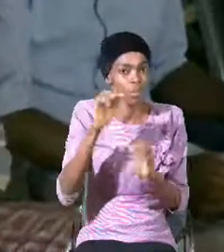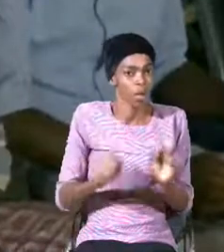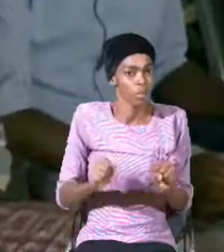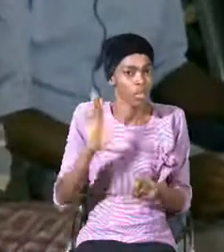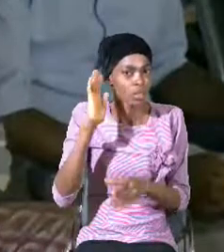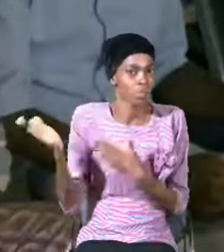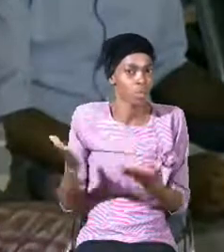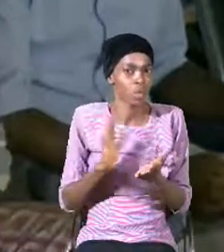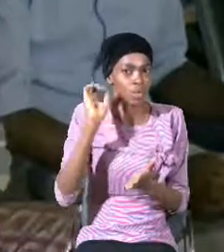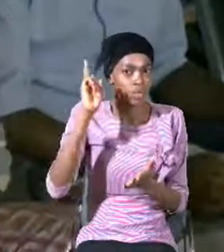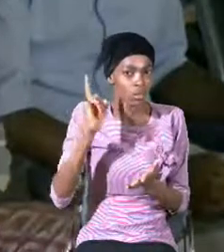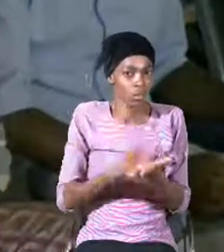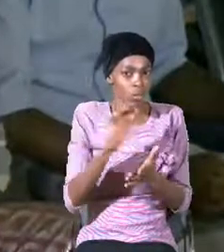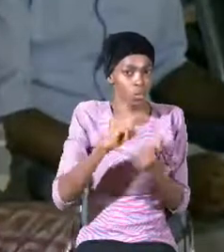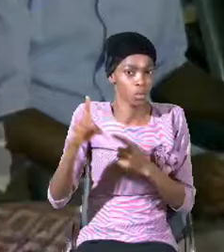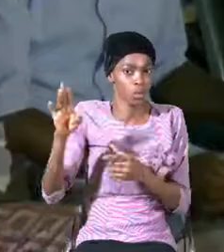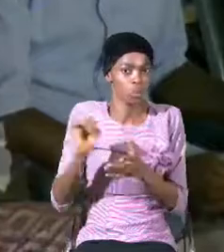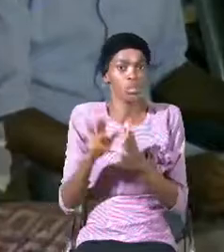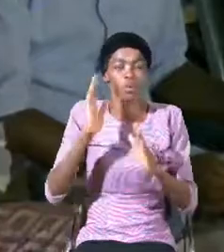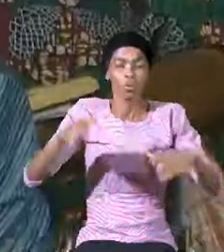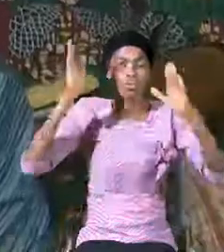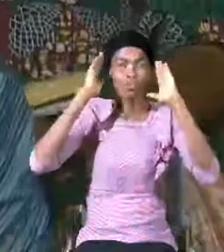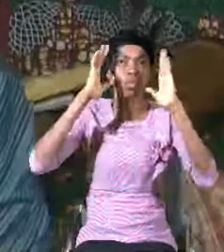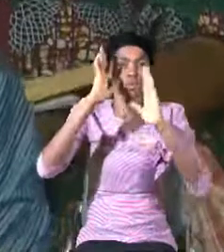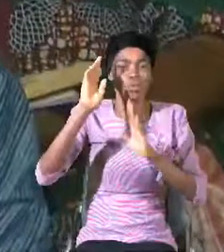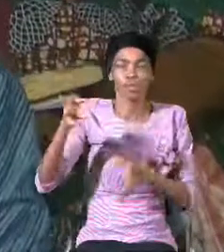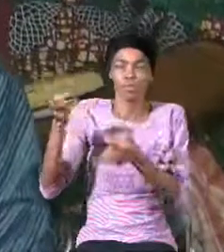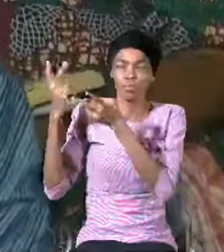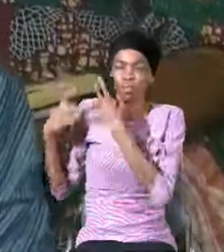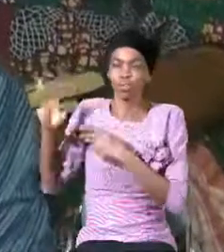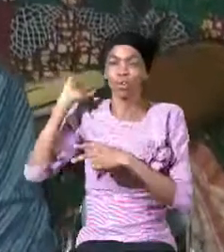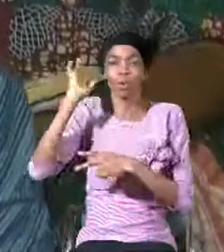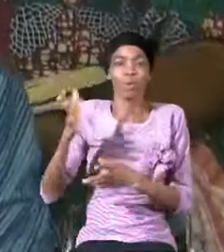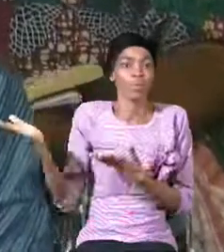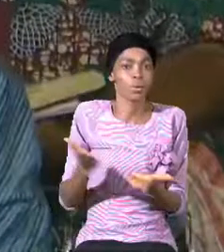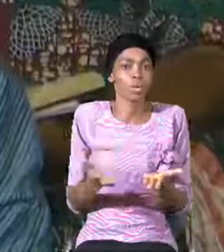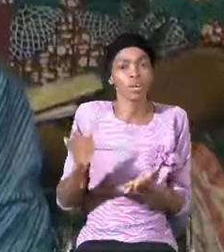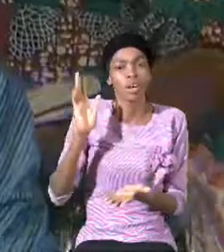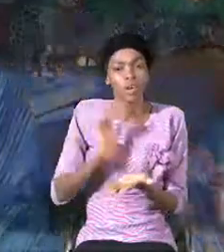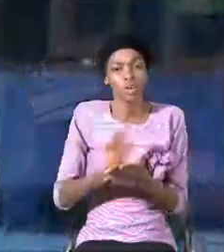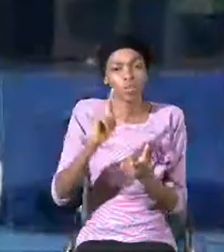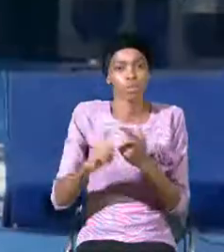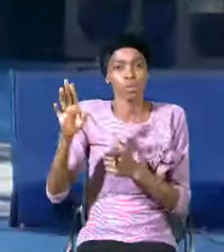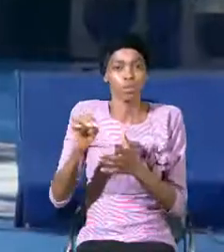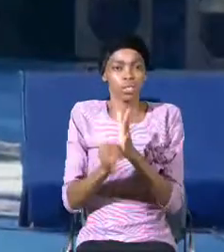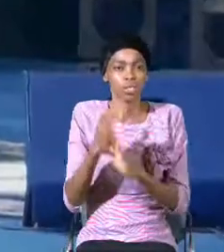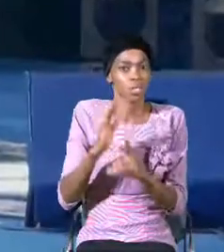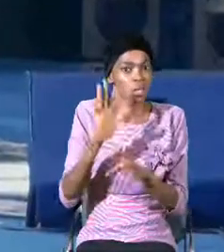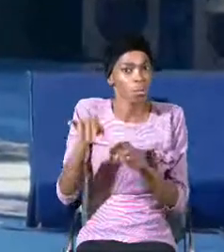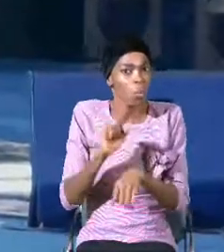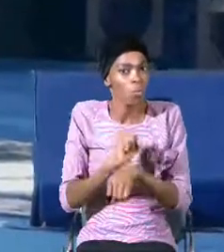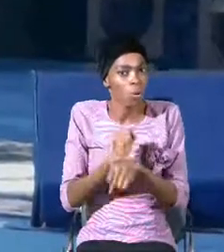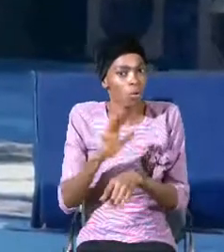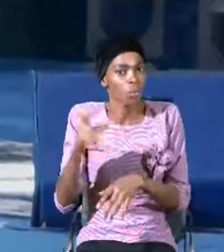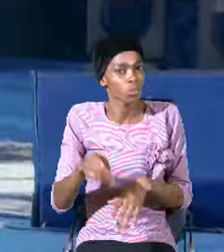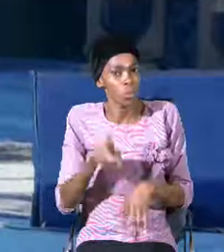Ta vision, ta concentration apporteront la gloire à Dieu. Et tes activités, tes actions, tes habiletés, tout ce